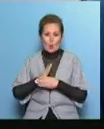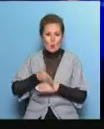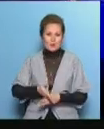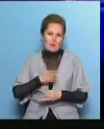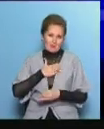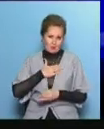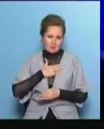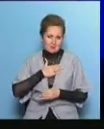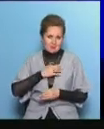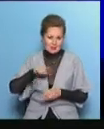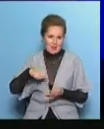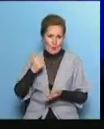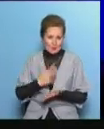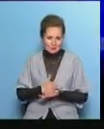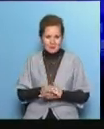столицы.